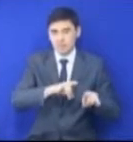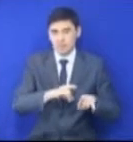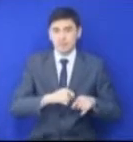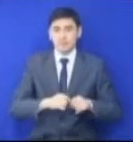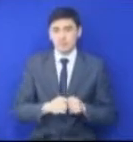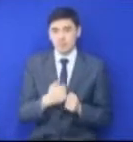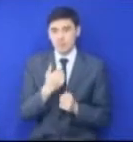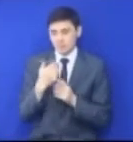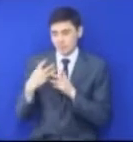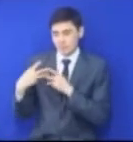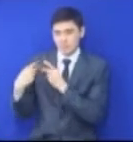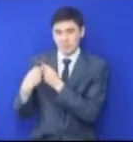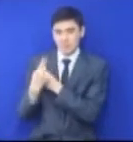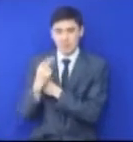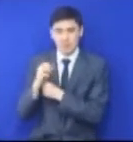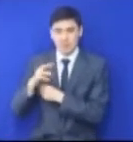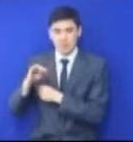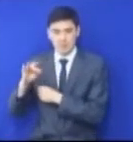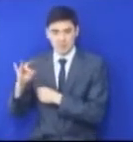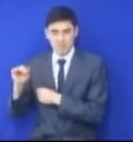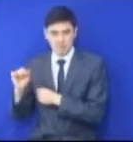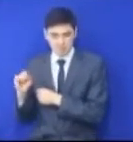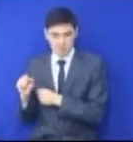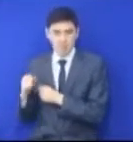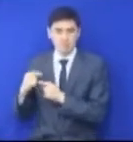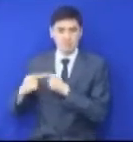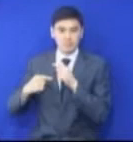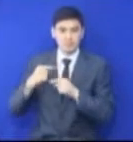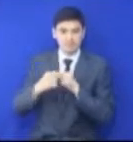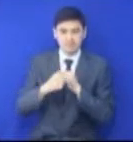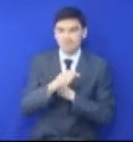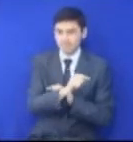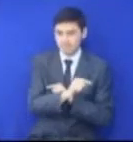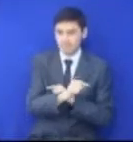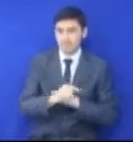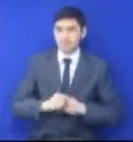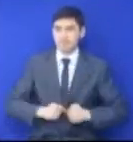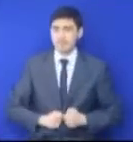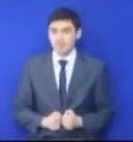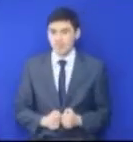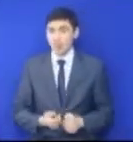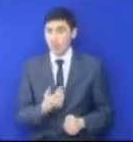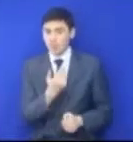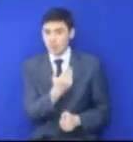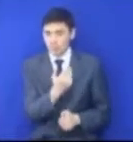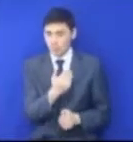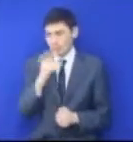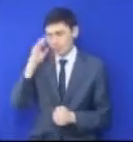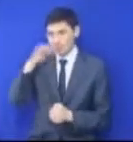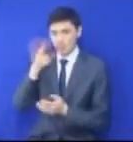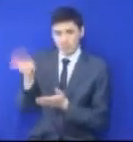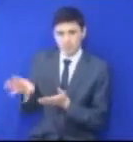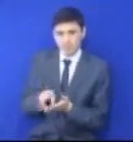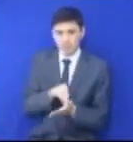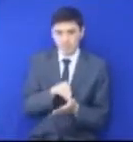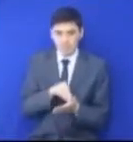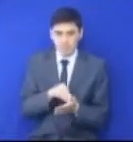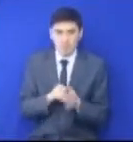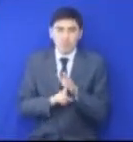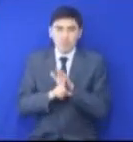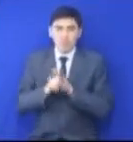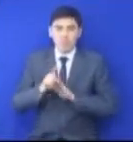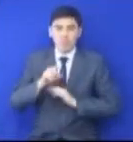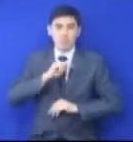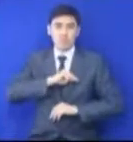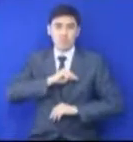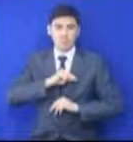Камена Оразалина. С малых лет он был близок к литературному творчеству. Следуя по стопам отца, он начал свой трудовой путь с профессии учителя.